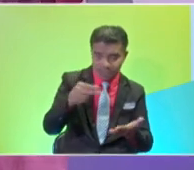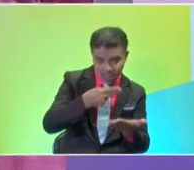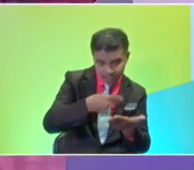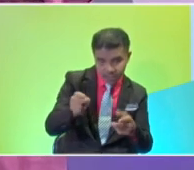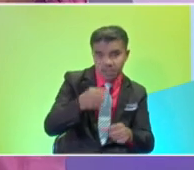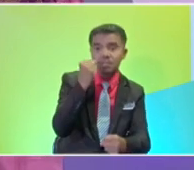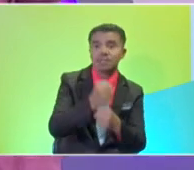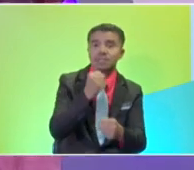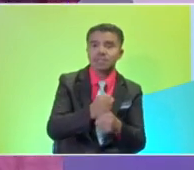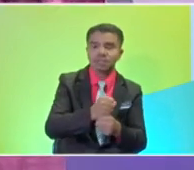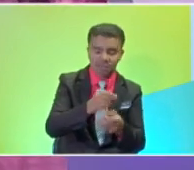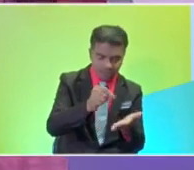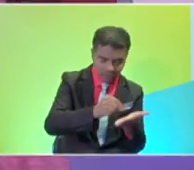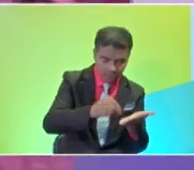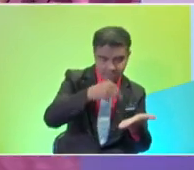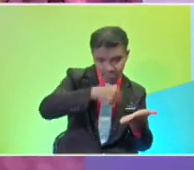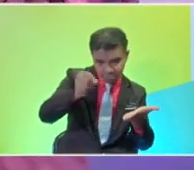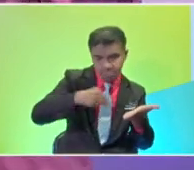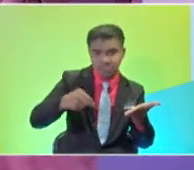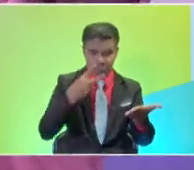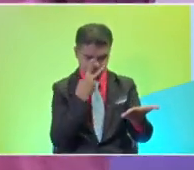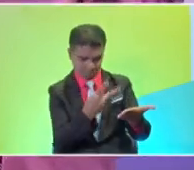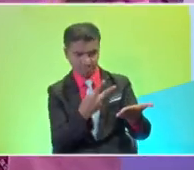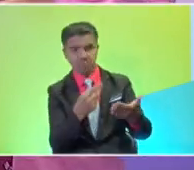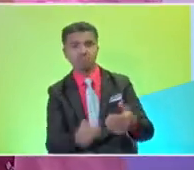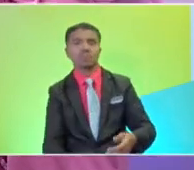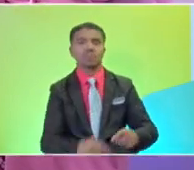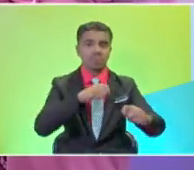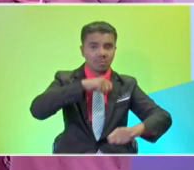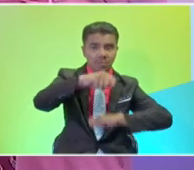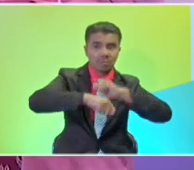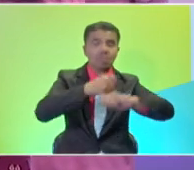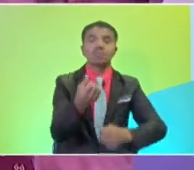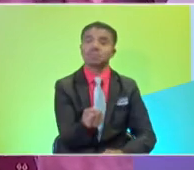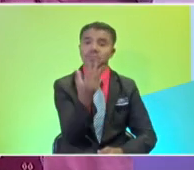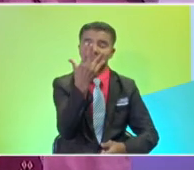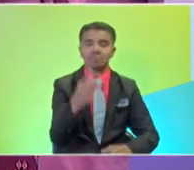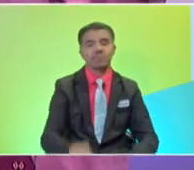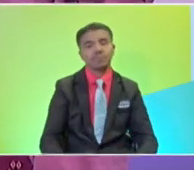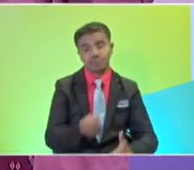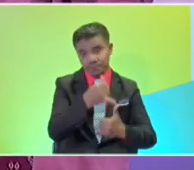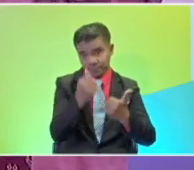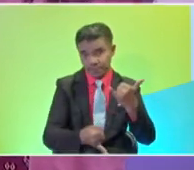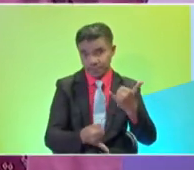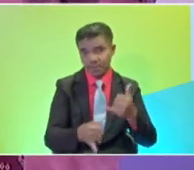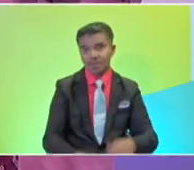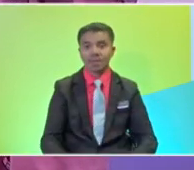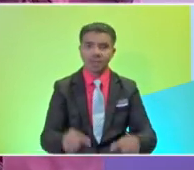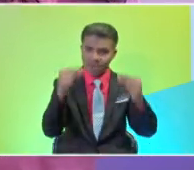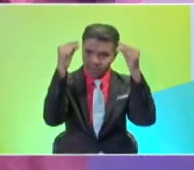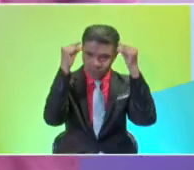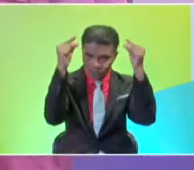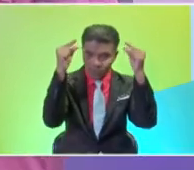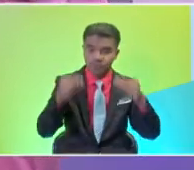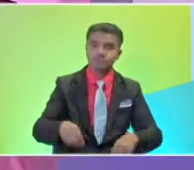ditaksir dilihat dan diberikan tahap penguasaan yang terbaik untuk mereka akhir sekali guru mestilah menyediakan laporan